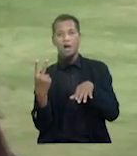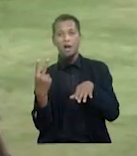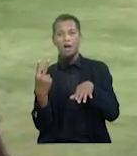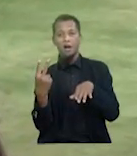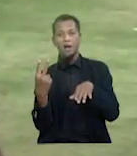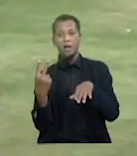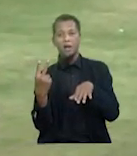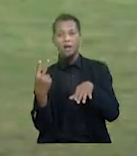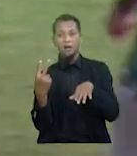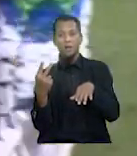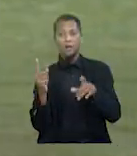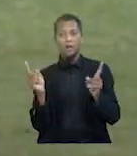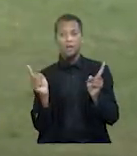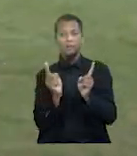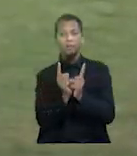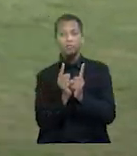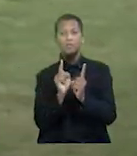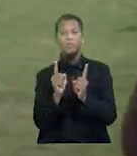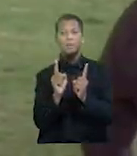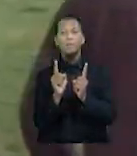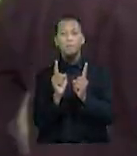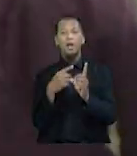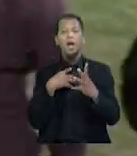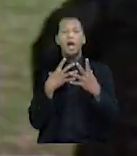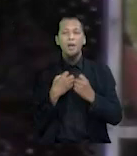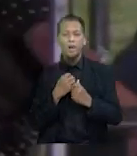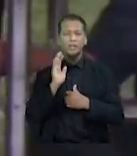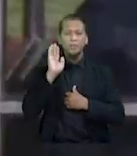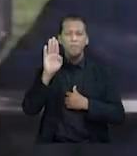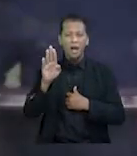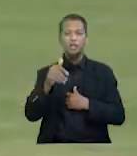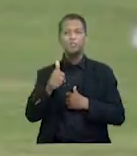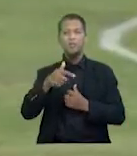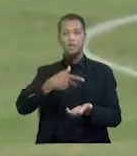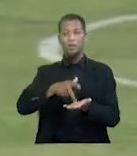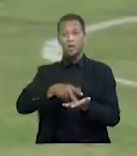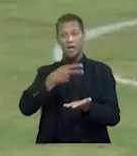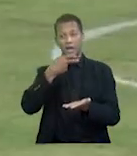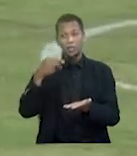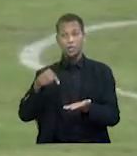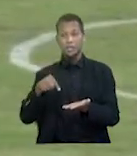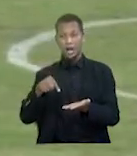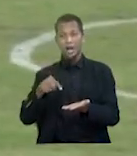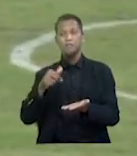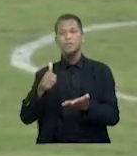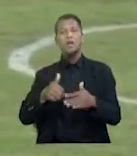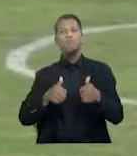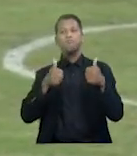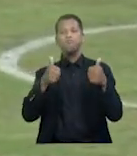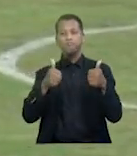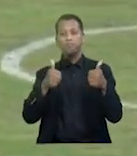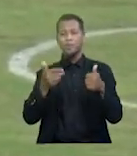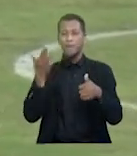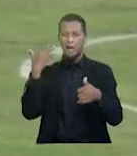antara FIFA dan PSSI sebagai bentuk harapan agar sepak bola nasional bisa terus bergulir pasca tragedi di Stadion Kanjuruhan, Malang,